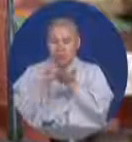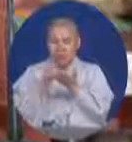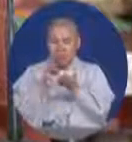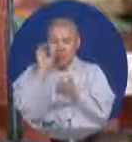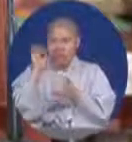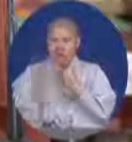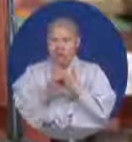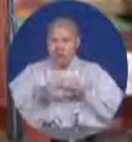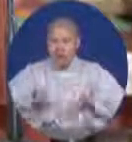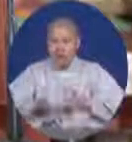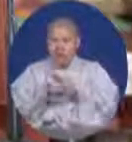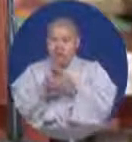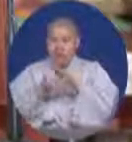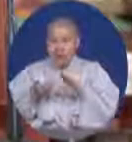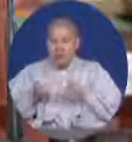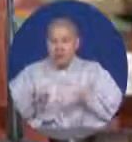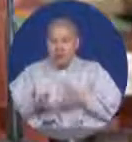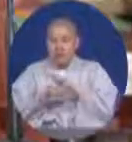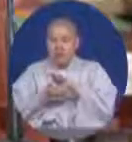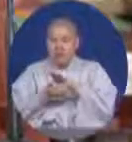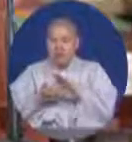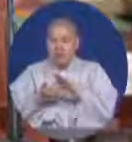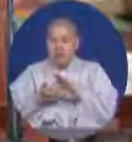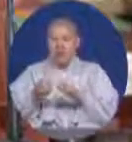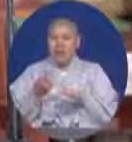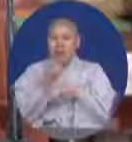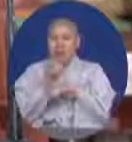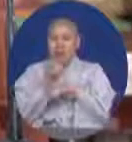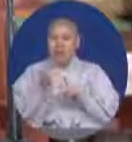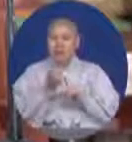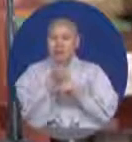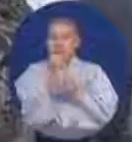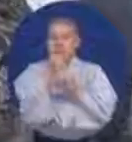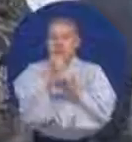전생에 서가모니 부처님께서